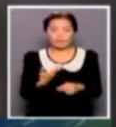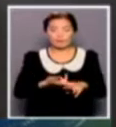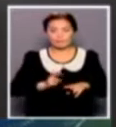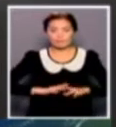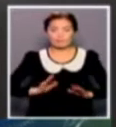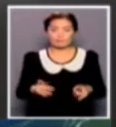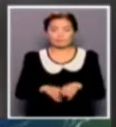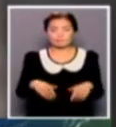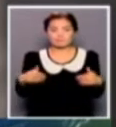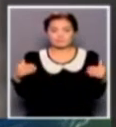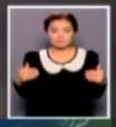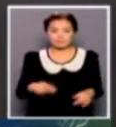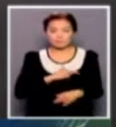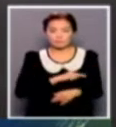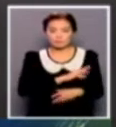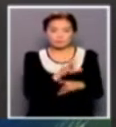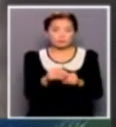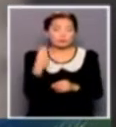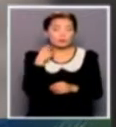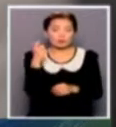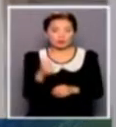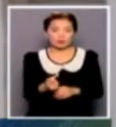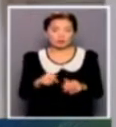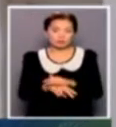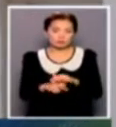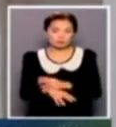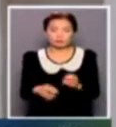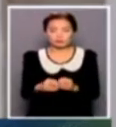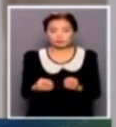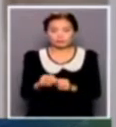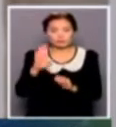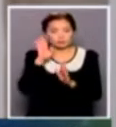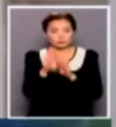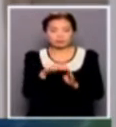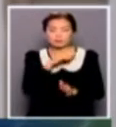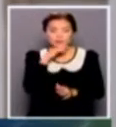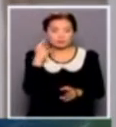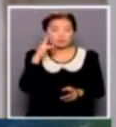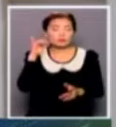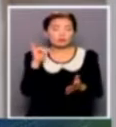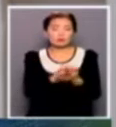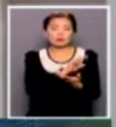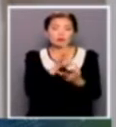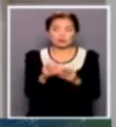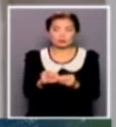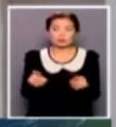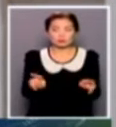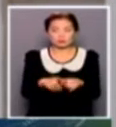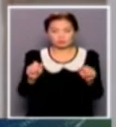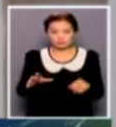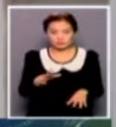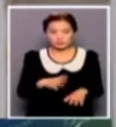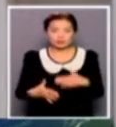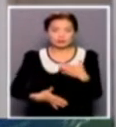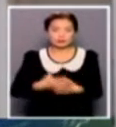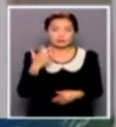этом случае нет результатов, потому что должники избегают судебного исполнителя. Но надо учитывать и то, что они могут быть